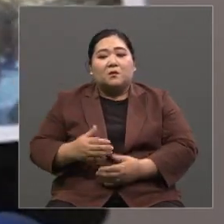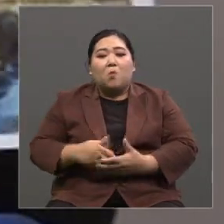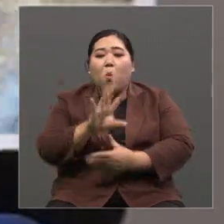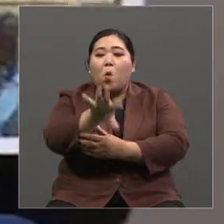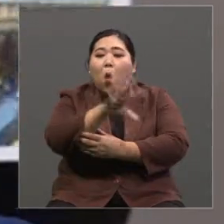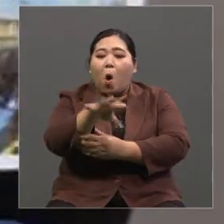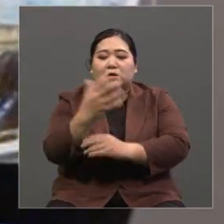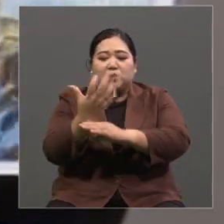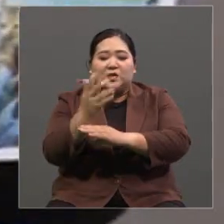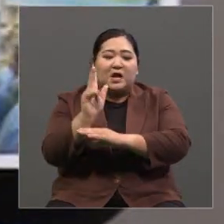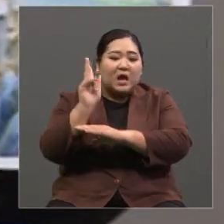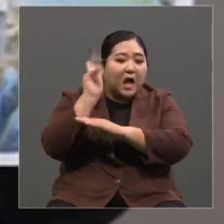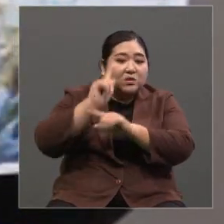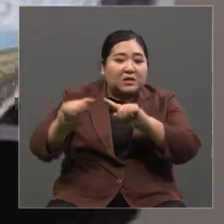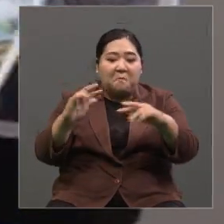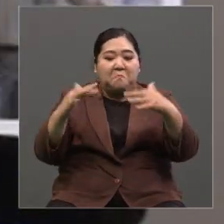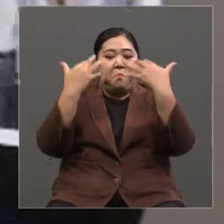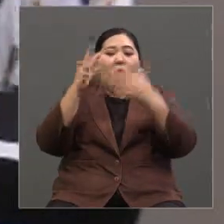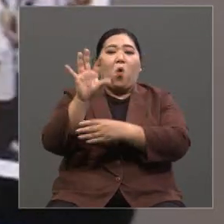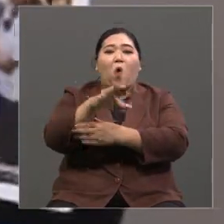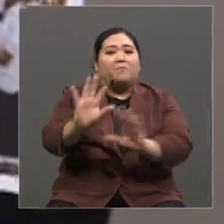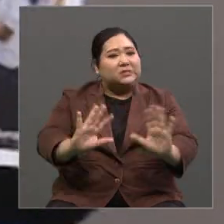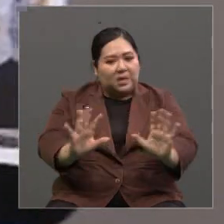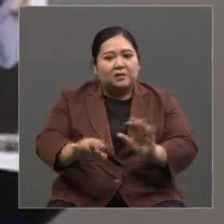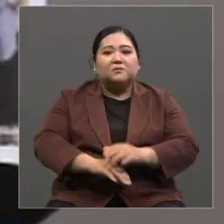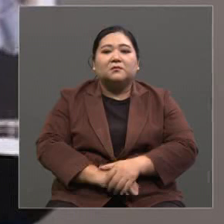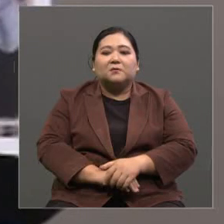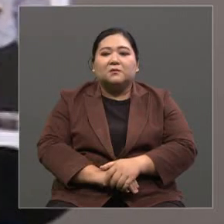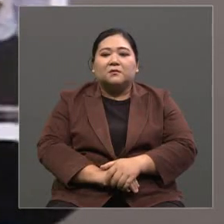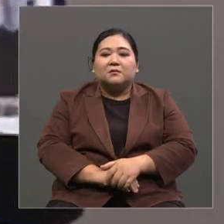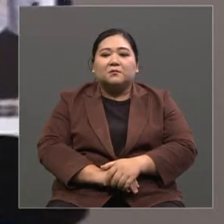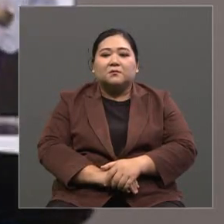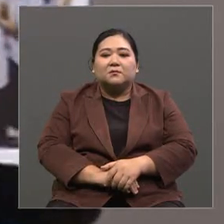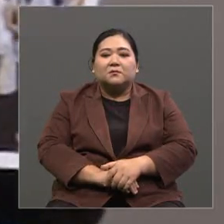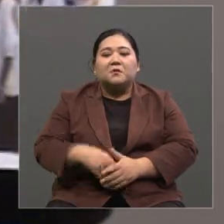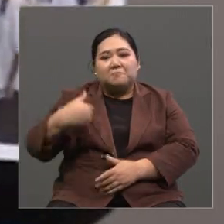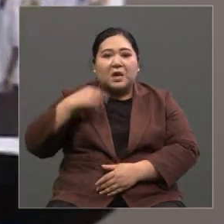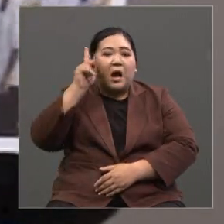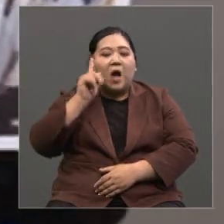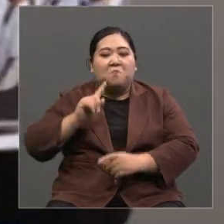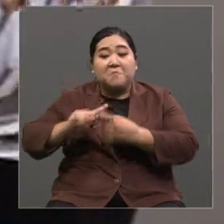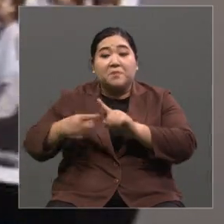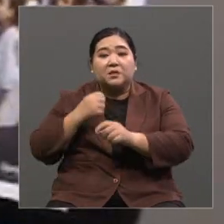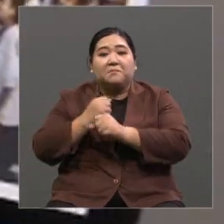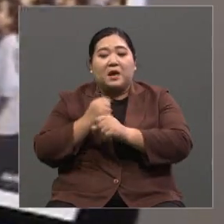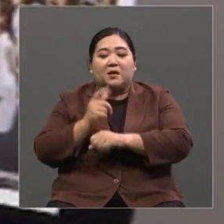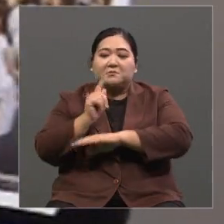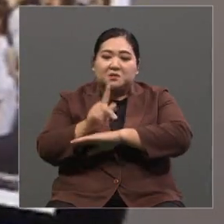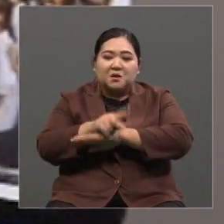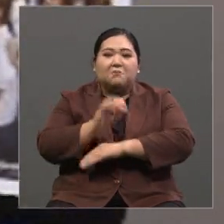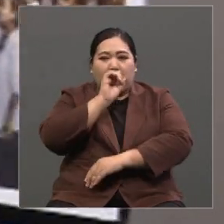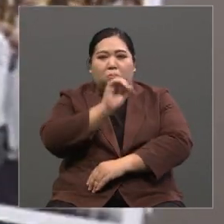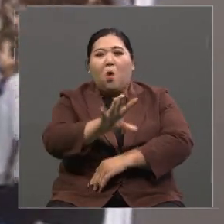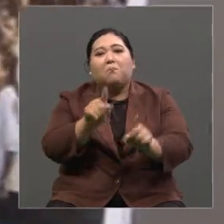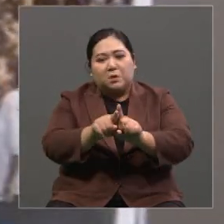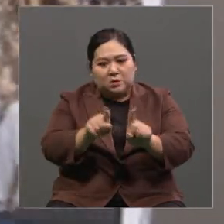หลอกใช้สื่อเป็นเครื่องมือความขัดแย้งเพราะอะไรที่คุณสิทธาบอกแบบนี้เราก็มีนักข่าวที่เป็นเพื่อนๆเราหลายคนในโซเชียลก็ออกมาบอกเหมือนกัน